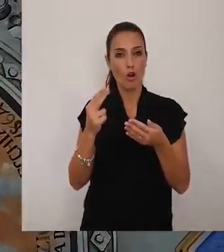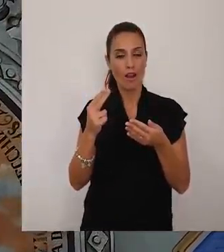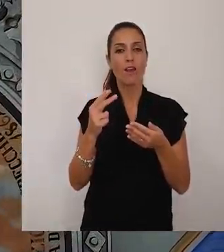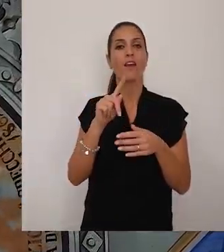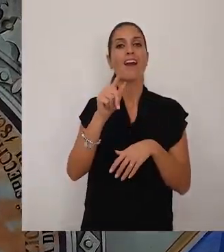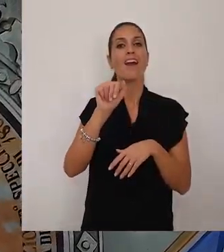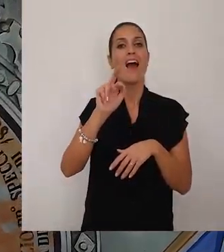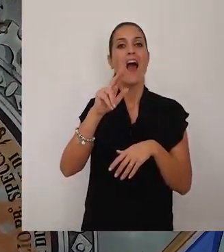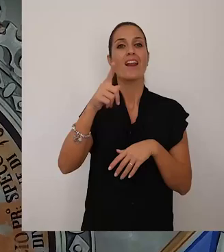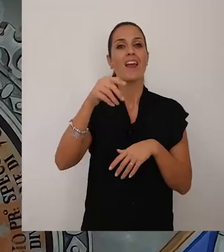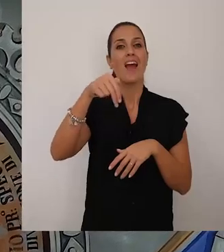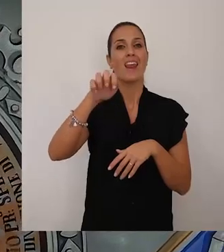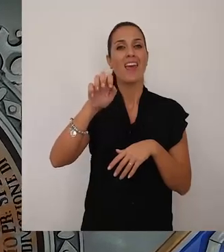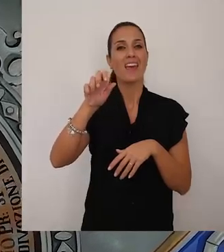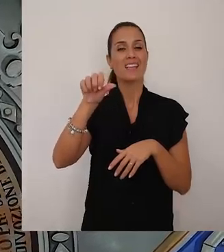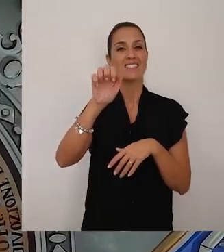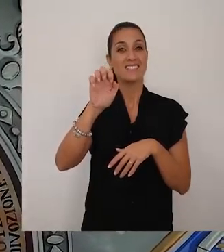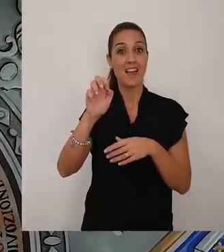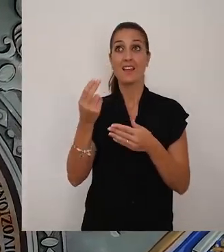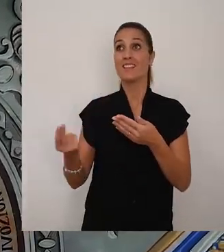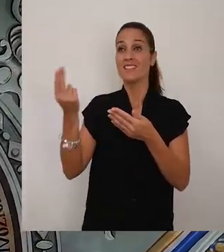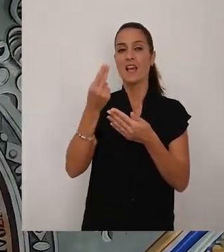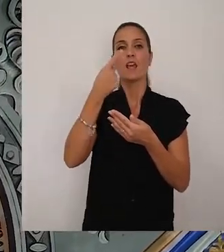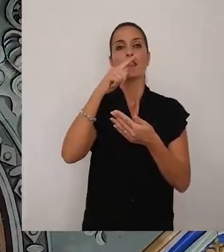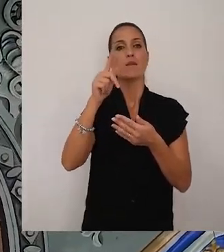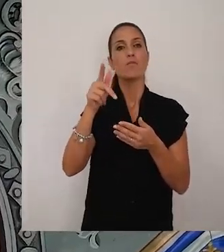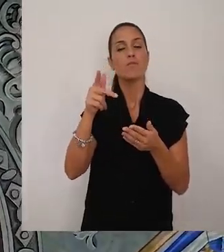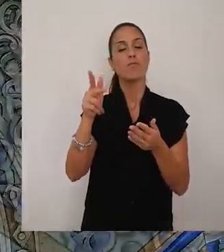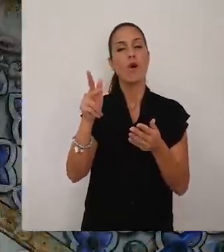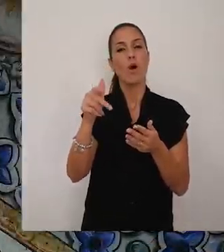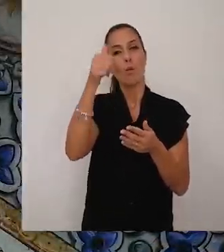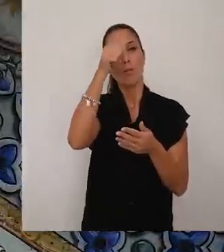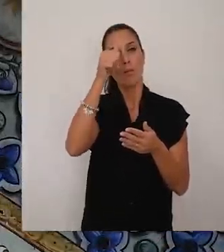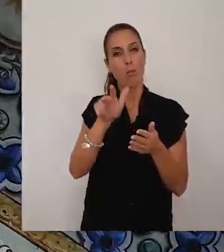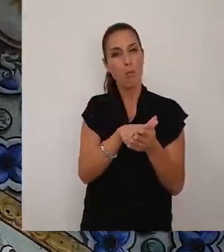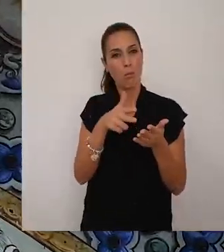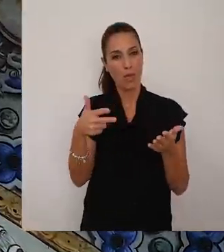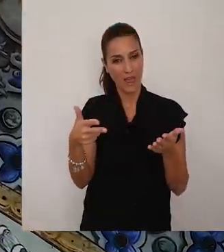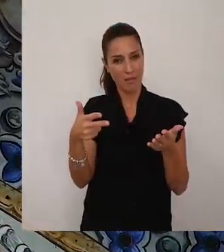garganese, opere di rimando a episodi biblici ed evangelici.